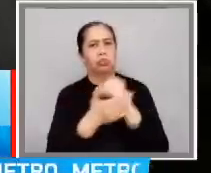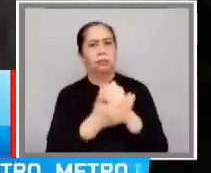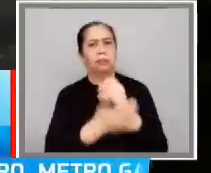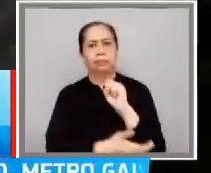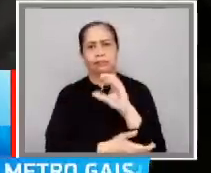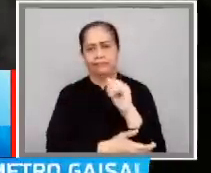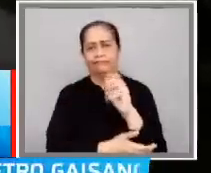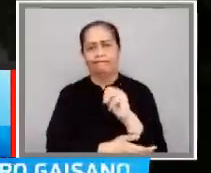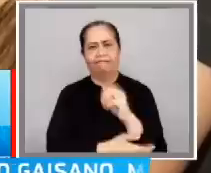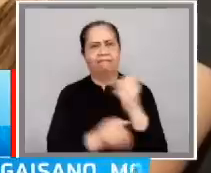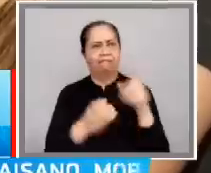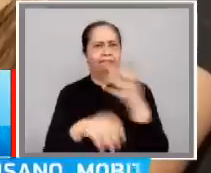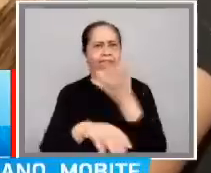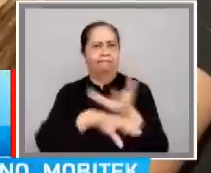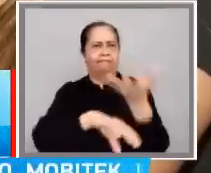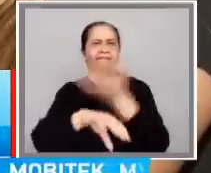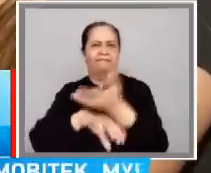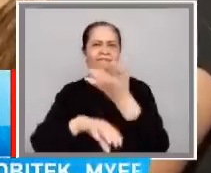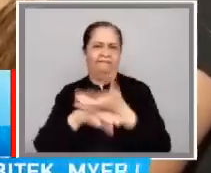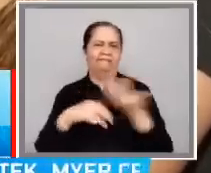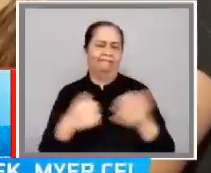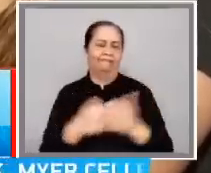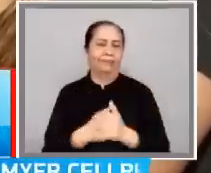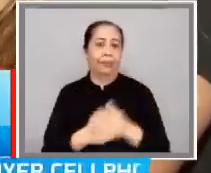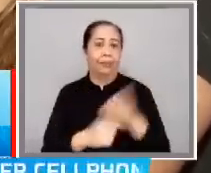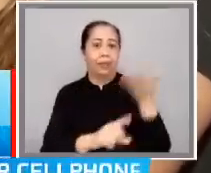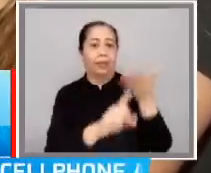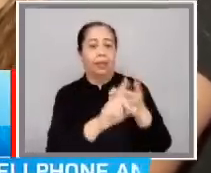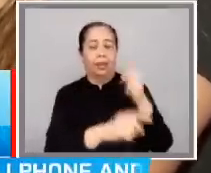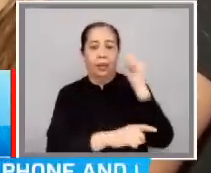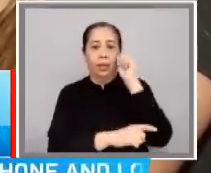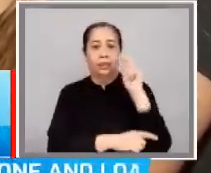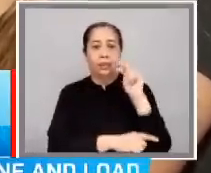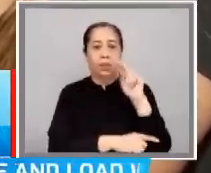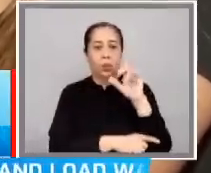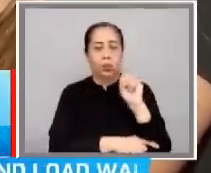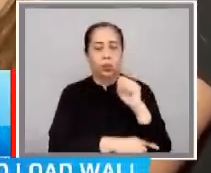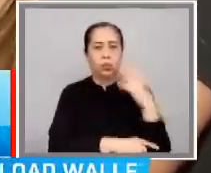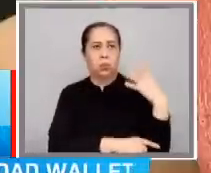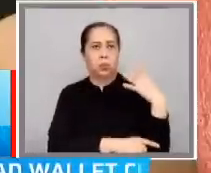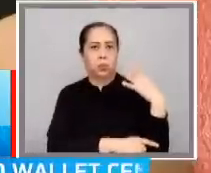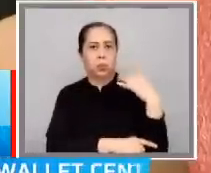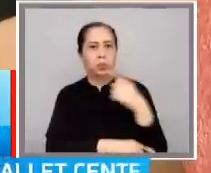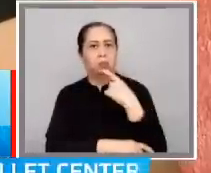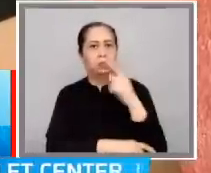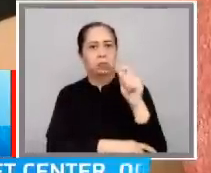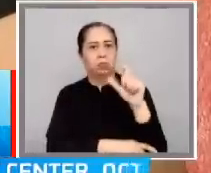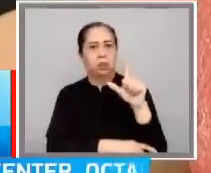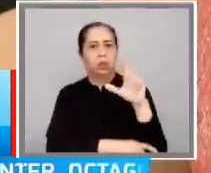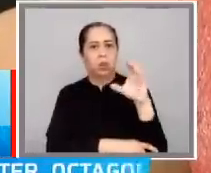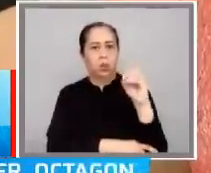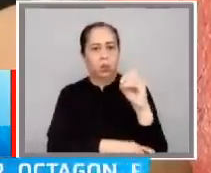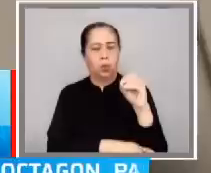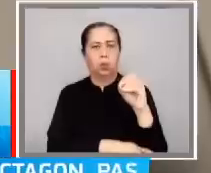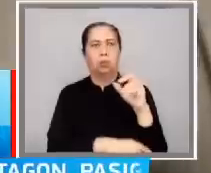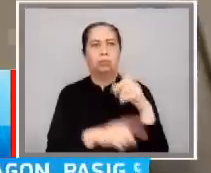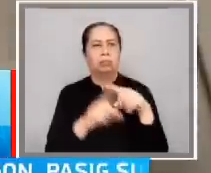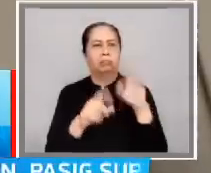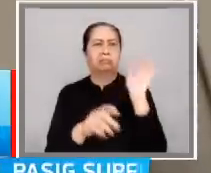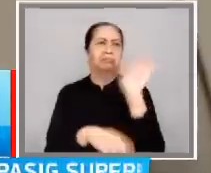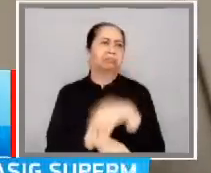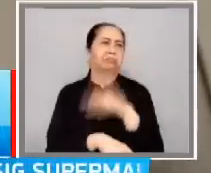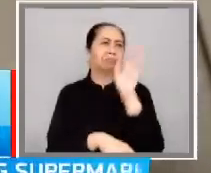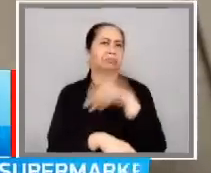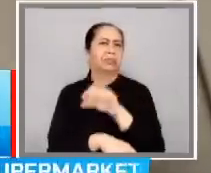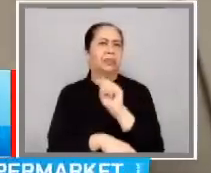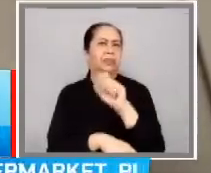Marami kasing scammer ngayon. Si Angelus naman naghihintay pa raw ng abiso mula sa kanyang telco. Bagaman hindi raw niya pinapansin ang mga spam text